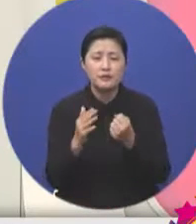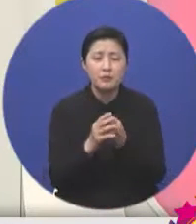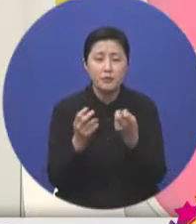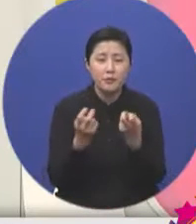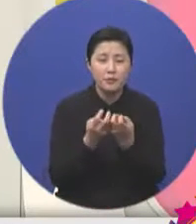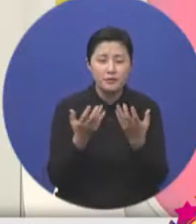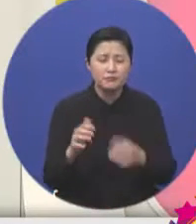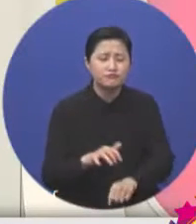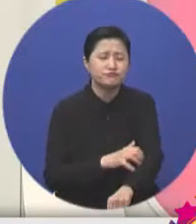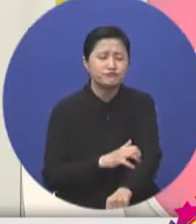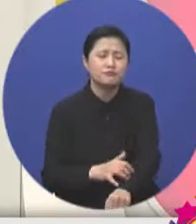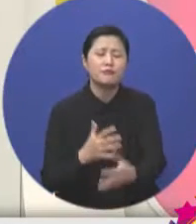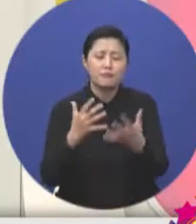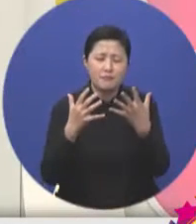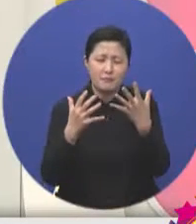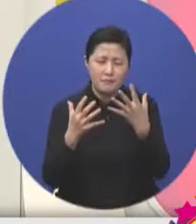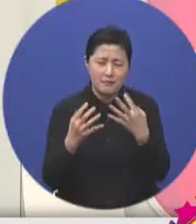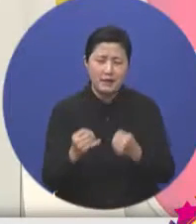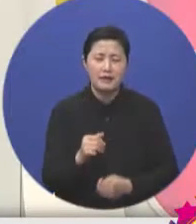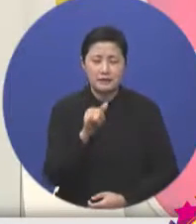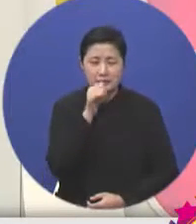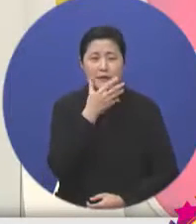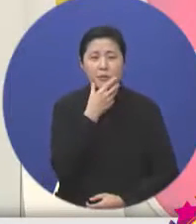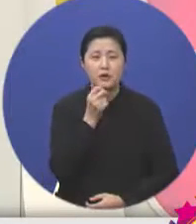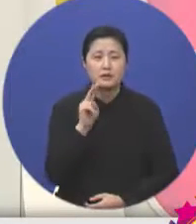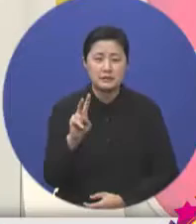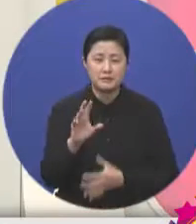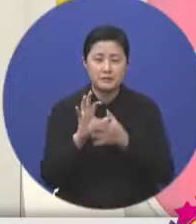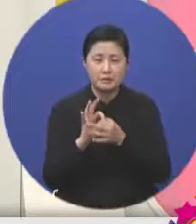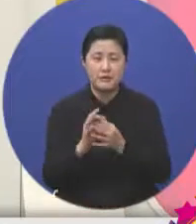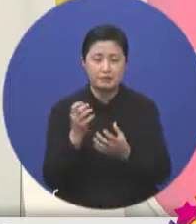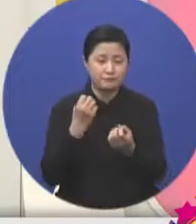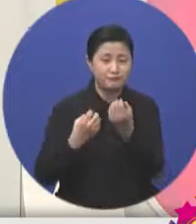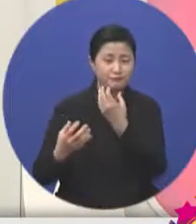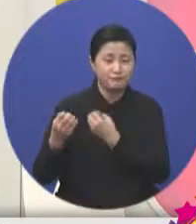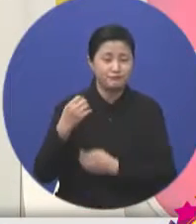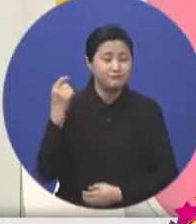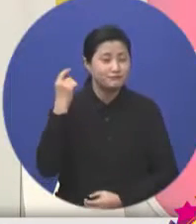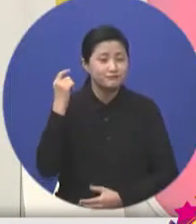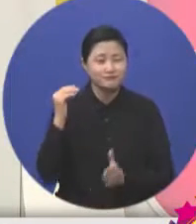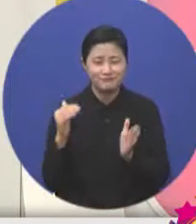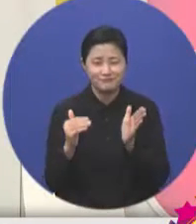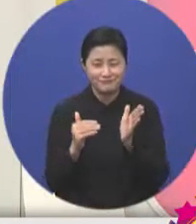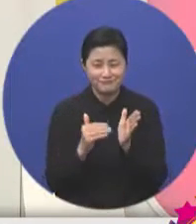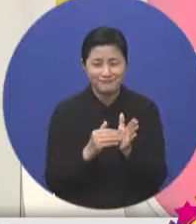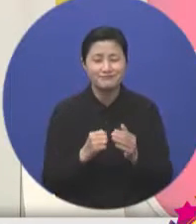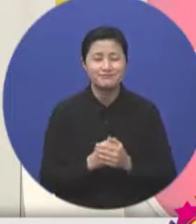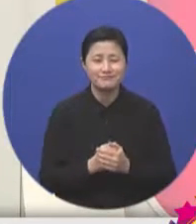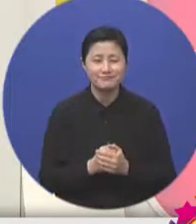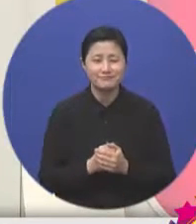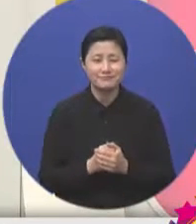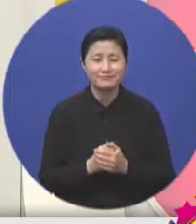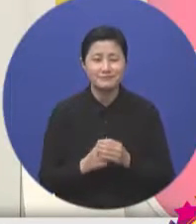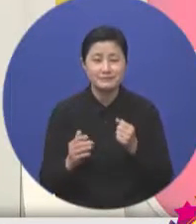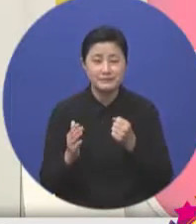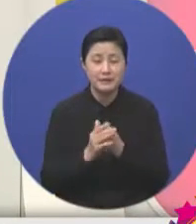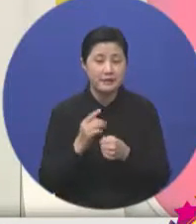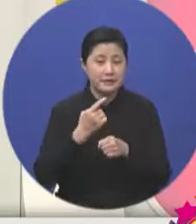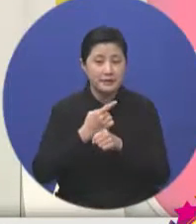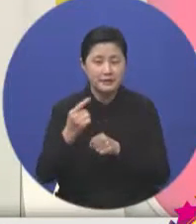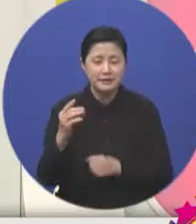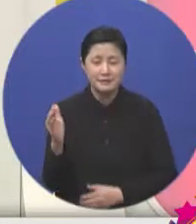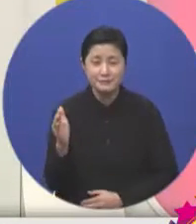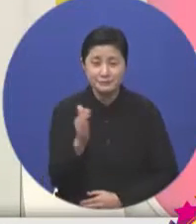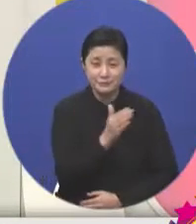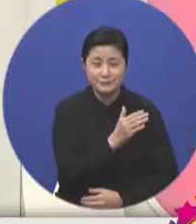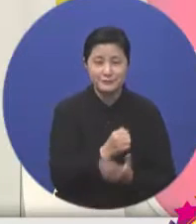많은 분들이 불편함을 겪는다고 복지TV를 통해서 많은 이야기를 저도 들었거든요. 그래서 내년부터는